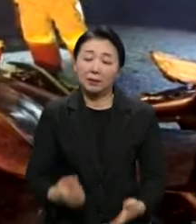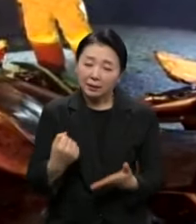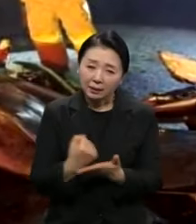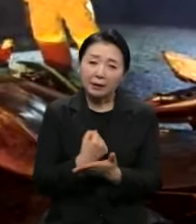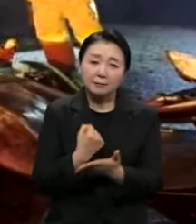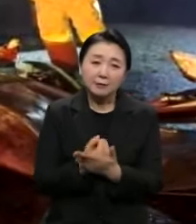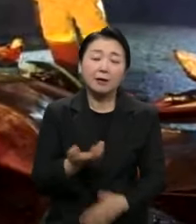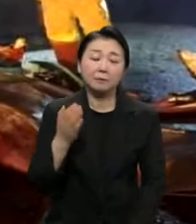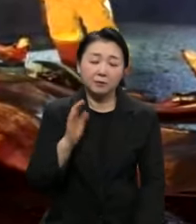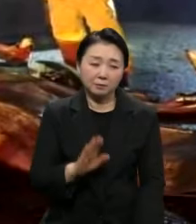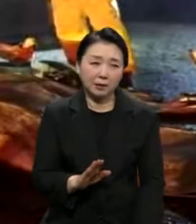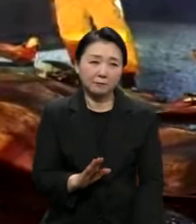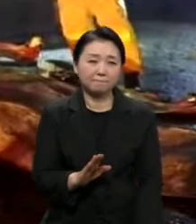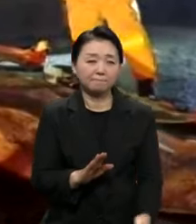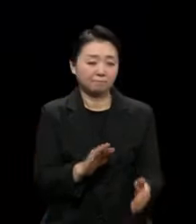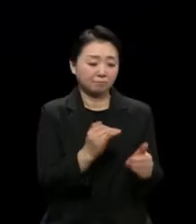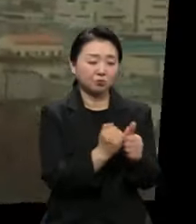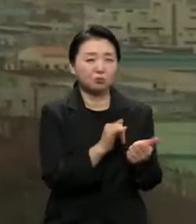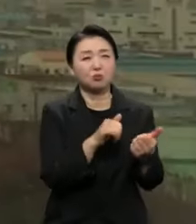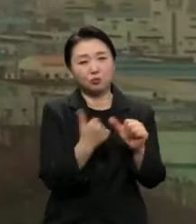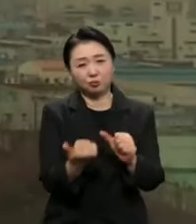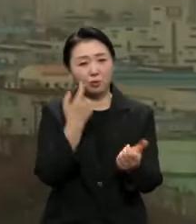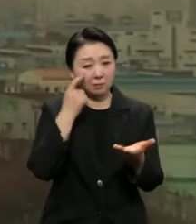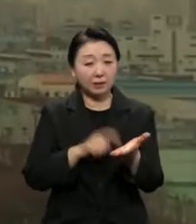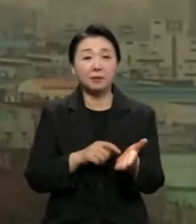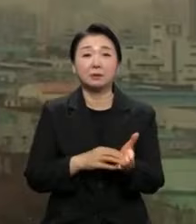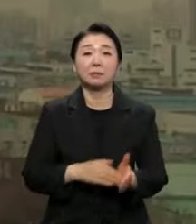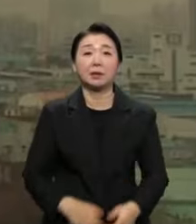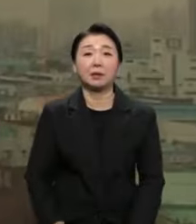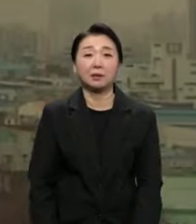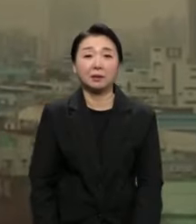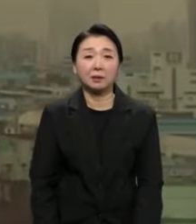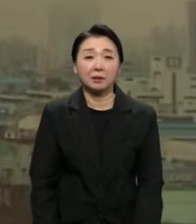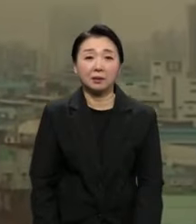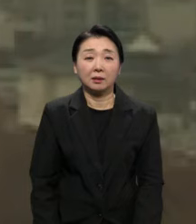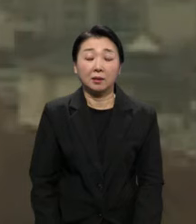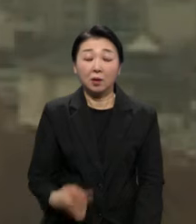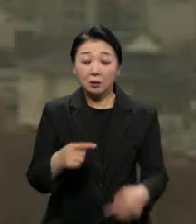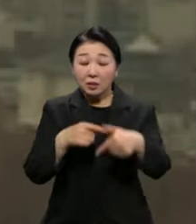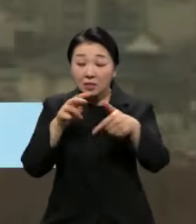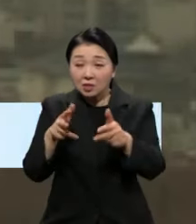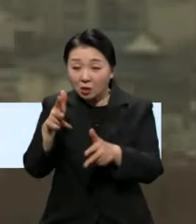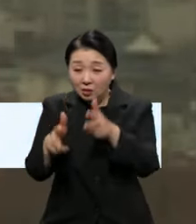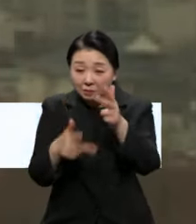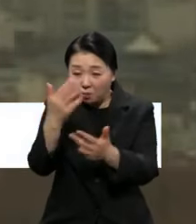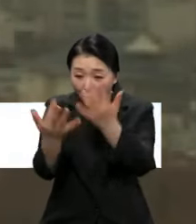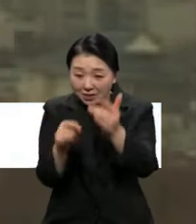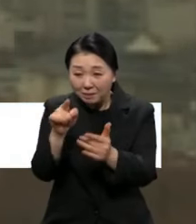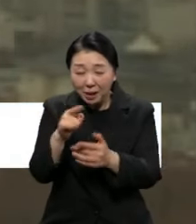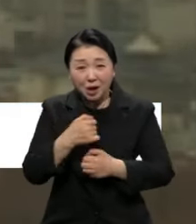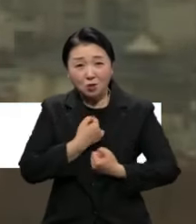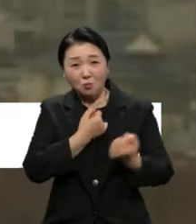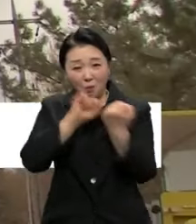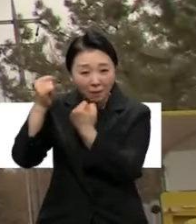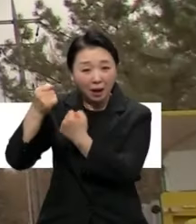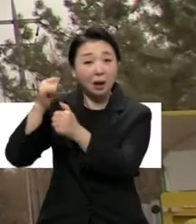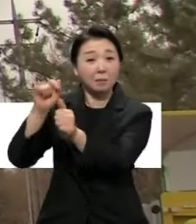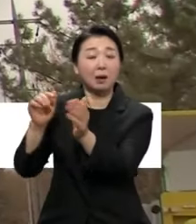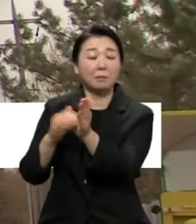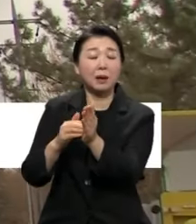이들 부분은 숨진채 발견됐습니다 어제 한때 경보령이 내려졌던 인천 산업단지 화제는 불길이 모두